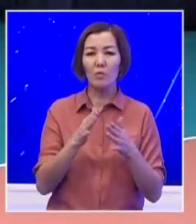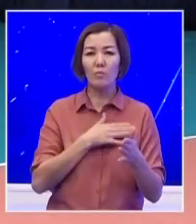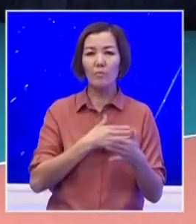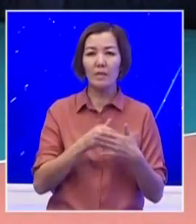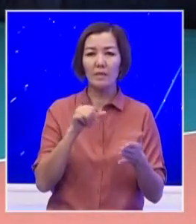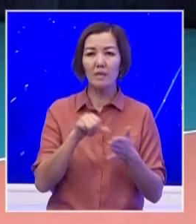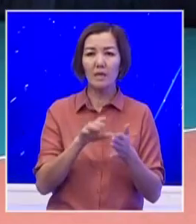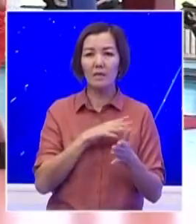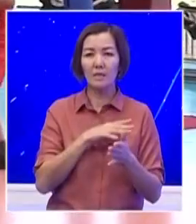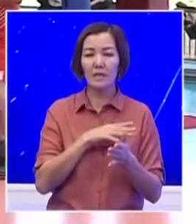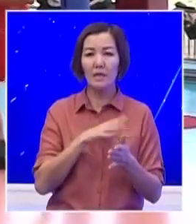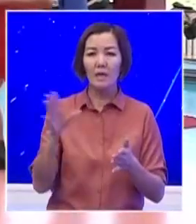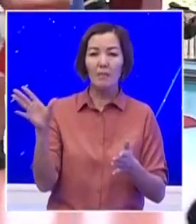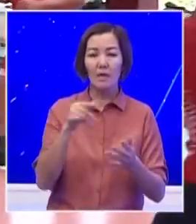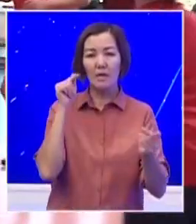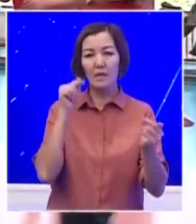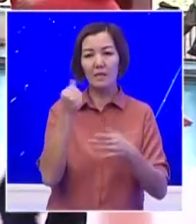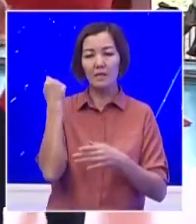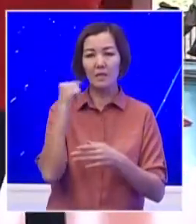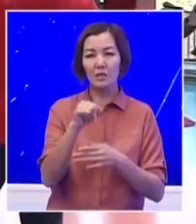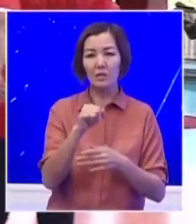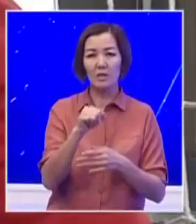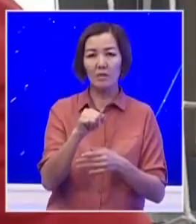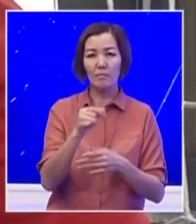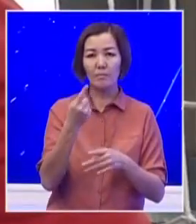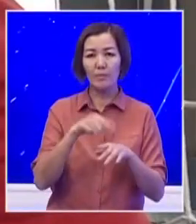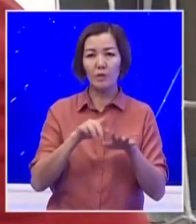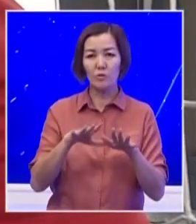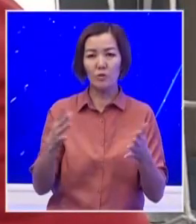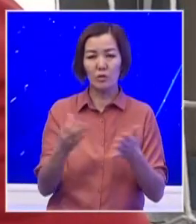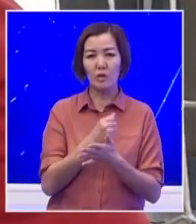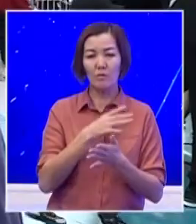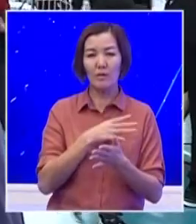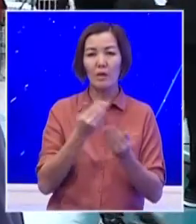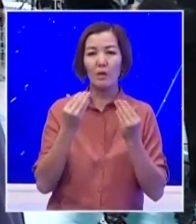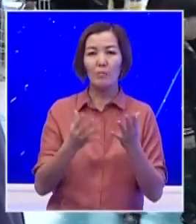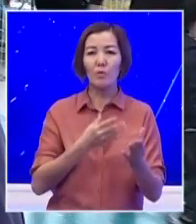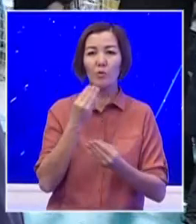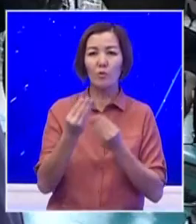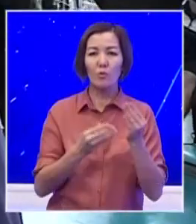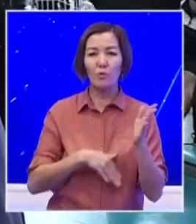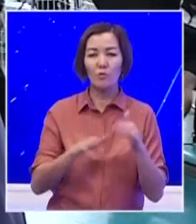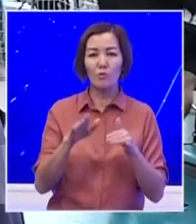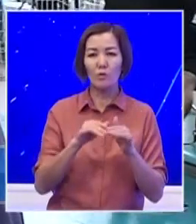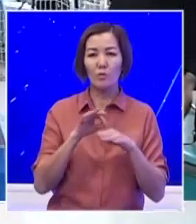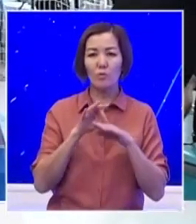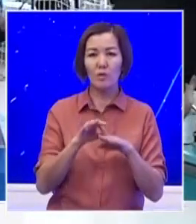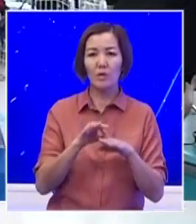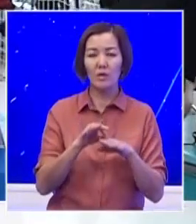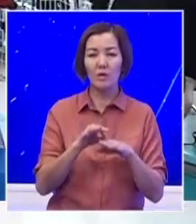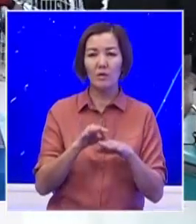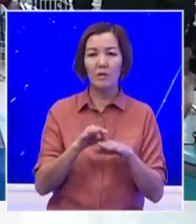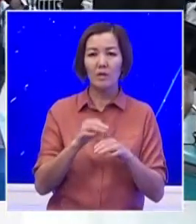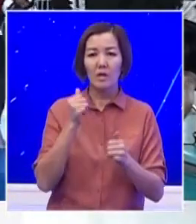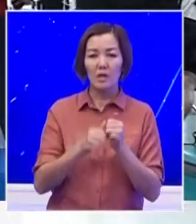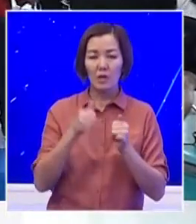белсенділігімен танылды. Олар барлық қарсыластарын түгел жеңіп, бас жүлдені иеленді. Бүгінгі ойын өте керемет өтті, жігіттер. Осылай ойын